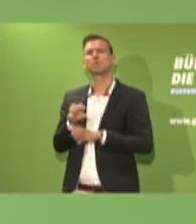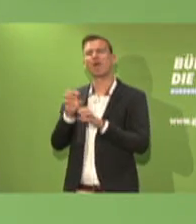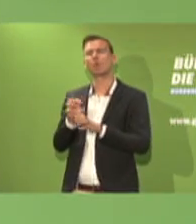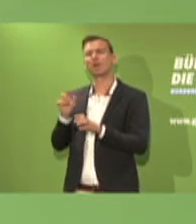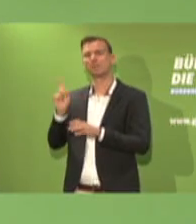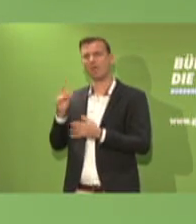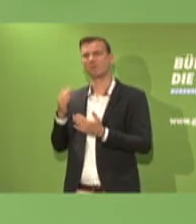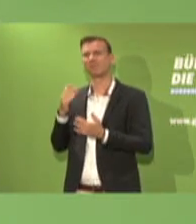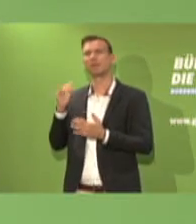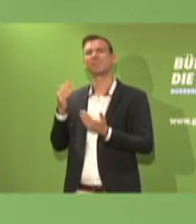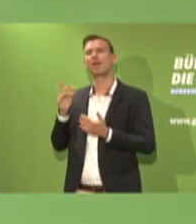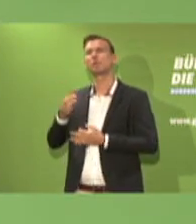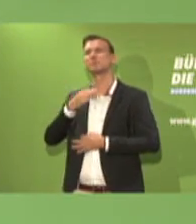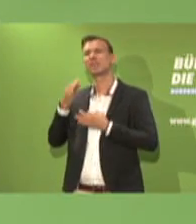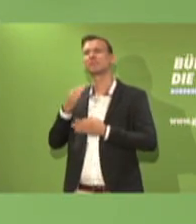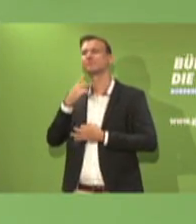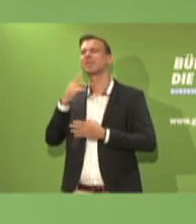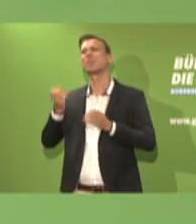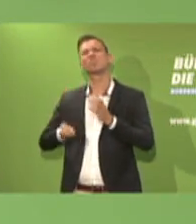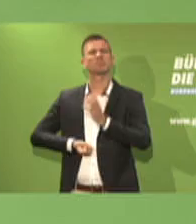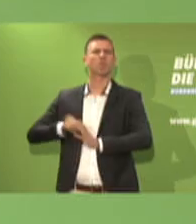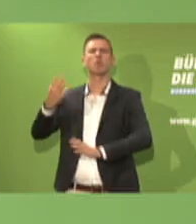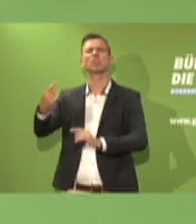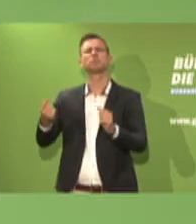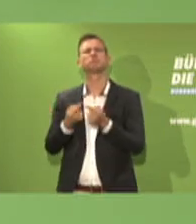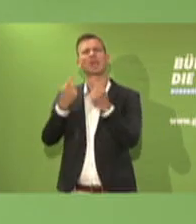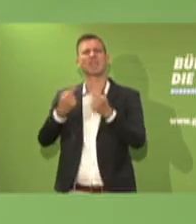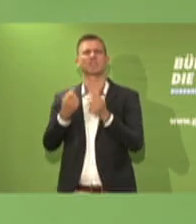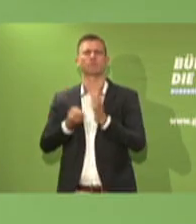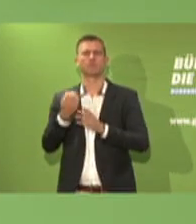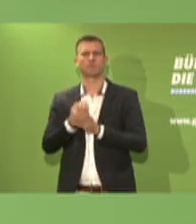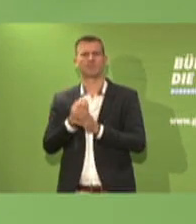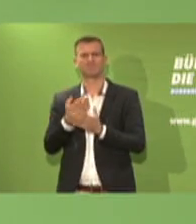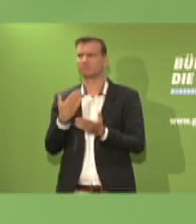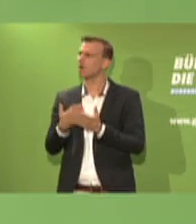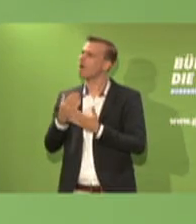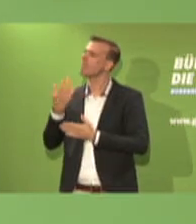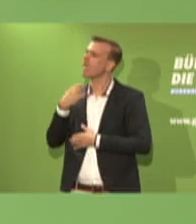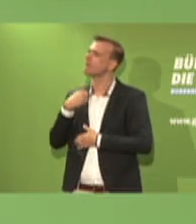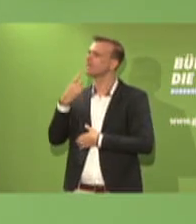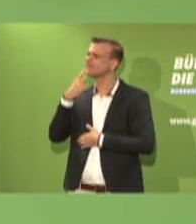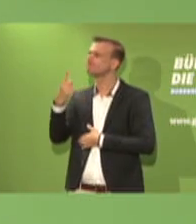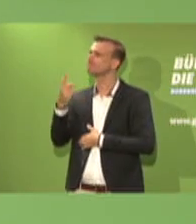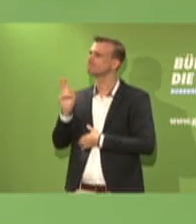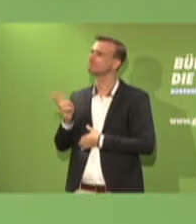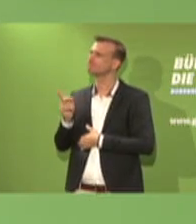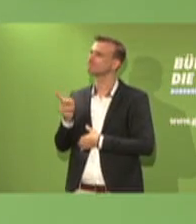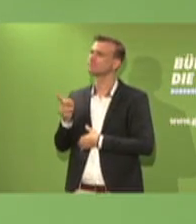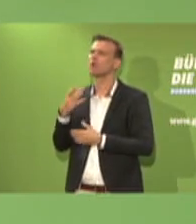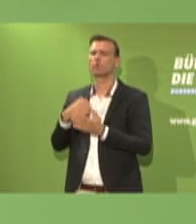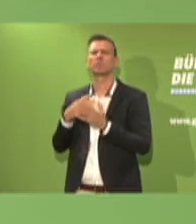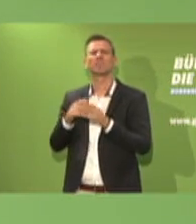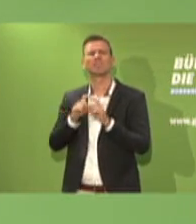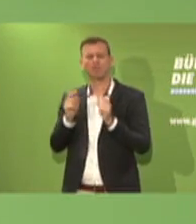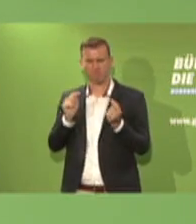ihrer Bewerbungsrede eine neue Streitkultur gefordert. Das ist es, dachte ich damals, denn Auseinandersetzungen, das kennen wir